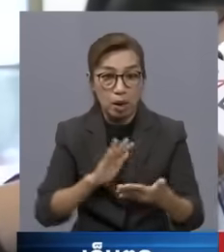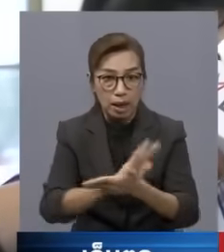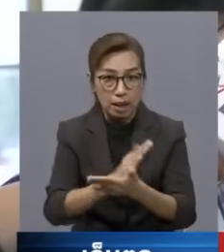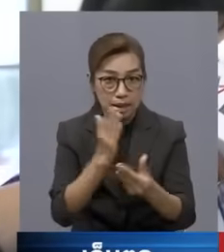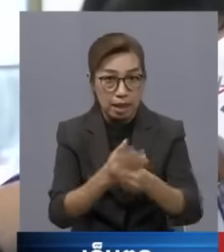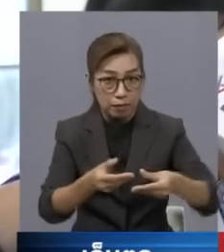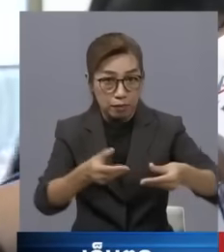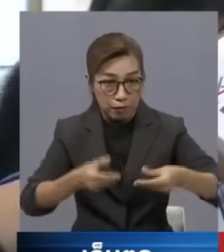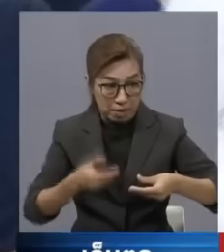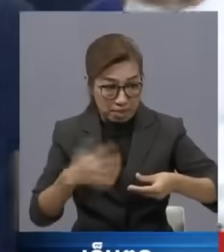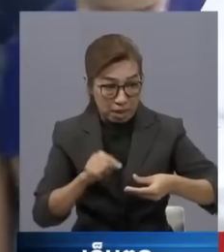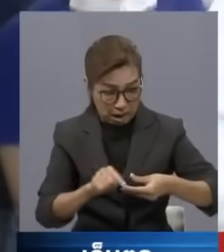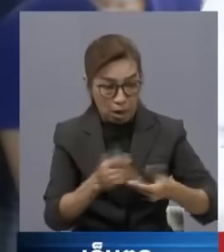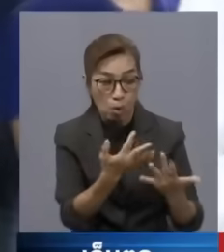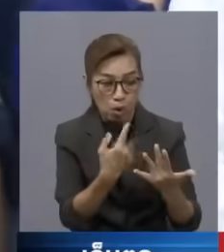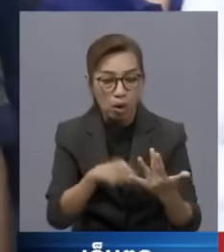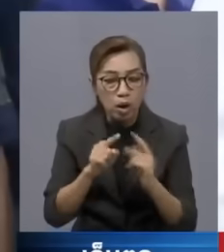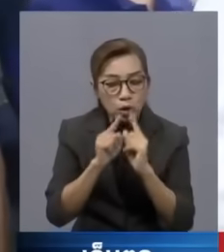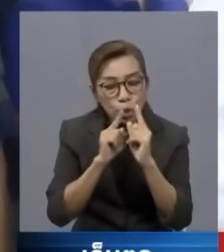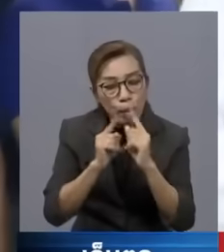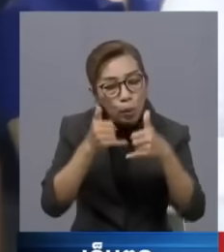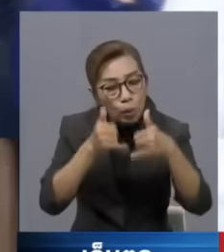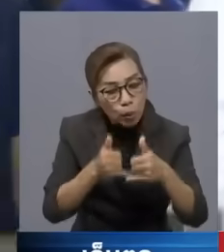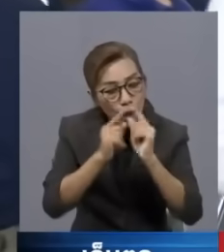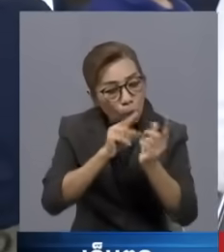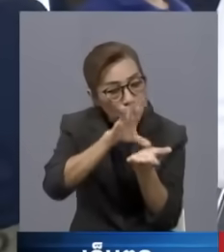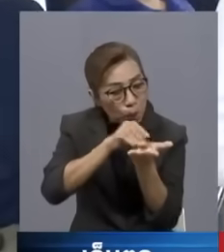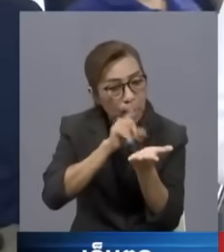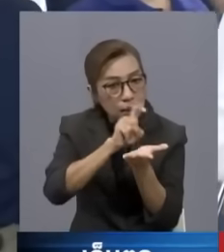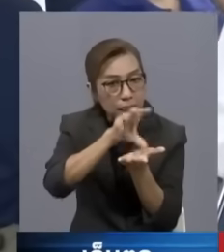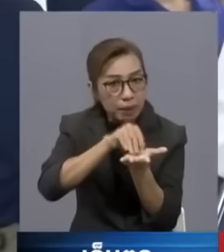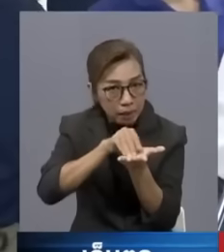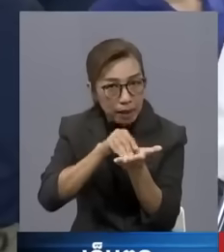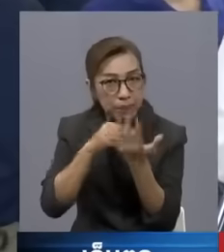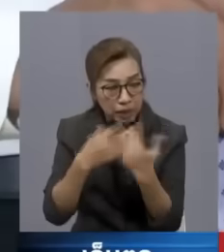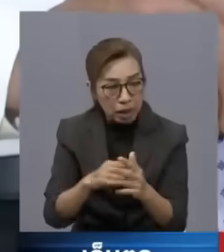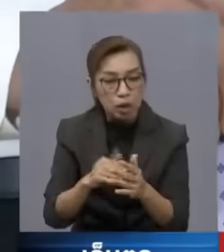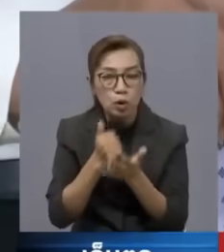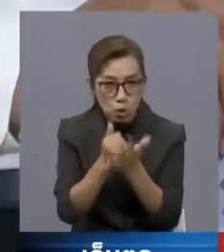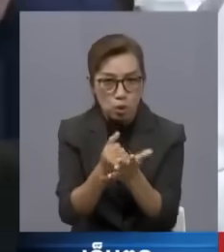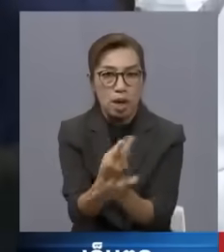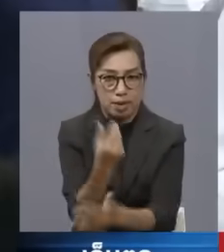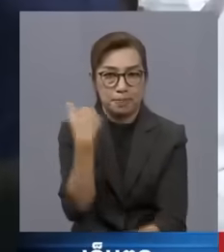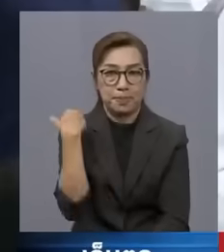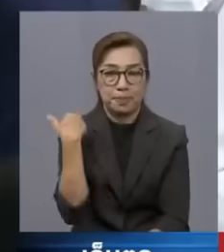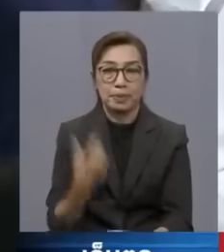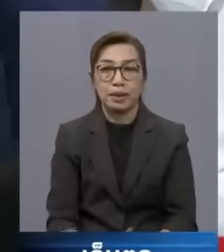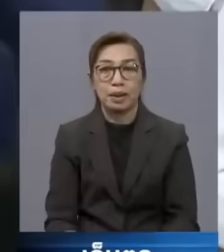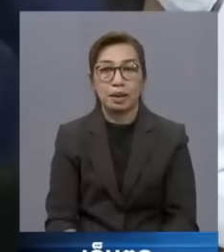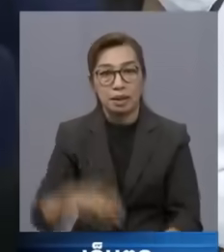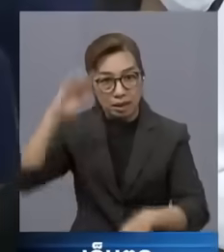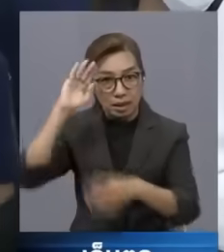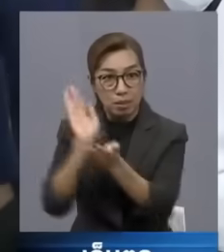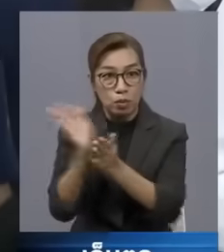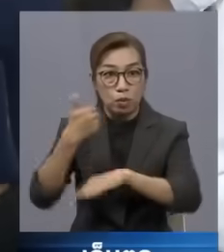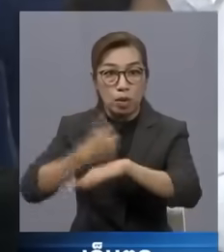ได้รับแล้วเนี่ยจะมีการนั่งพูดคุยกันเพื่อรับข้อมูลแล้วก็เร่งรัดดำเนินคานในการตรวจสอบให้ความจริงปรากฏโดยเร็วครับมีโจ๊กก็